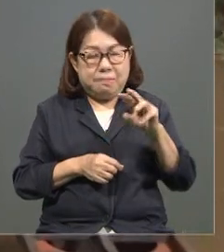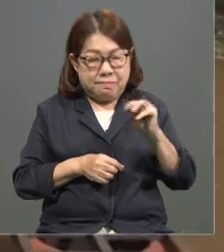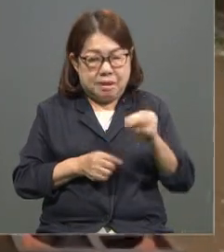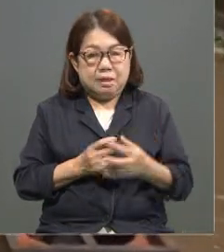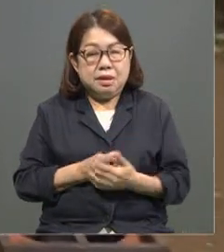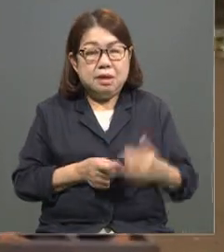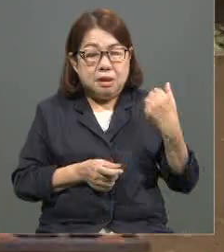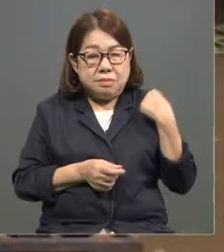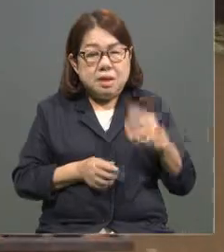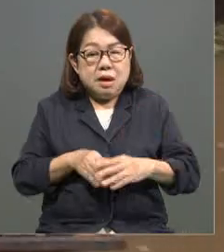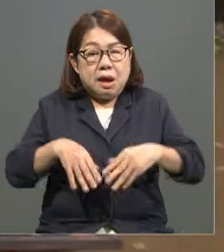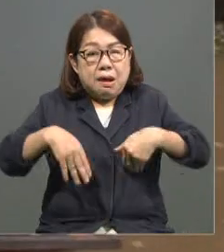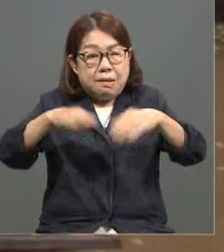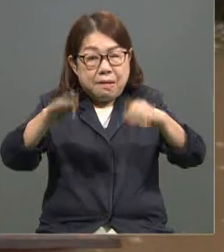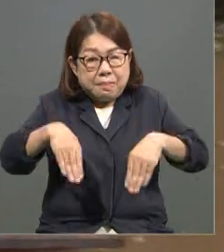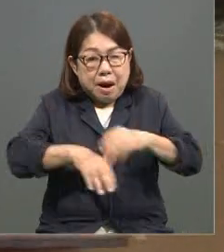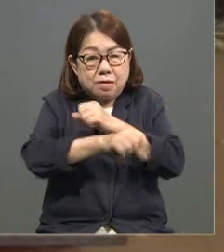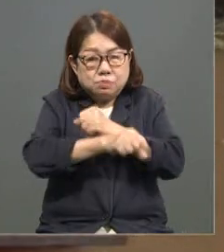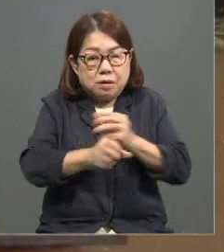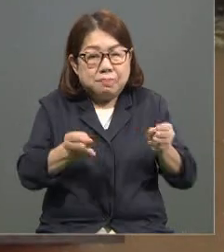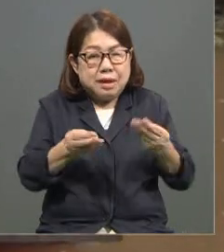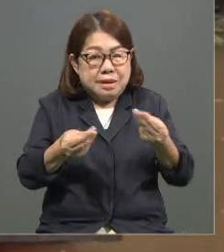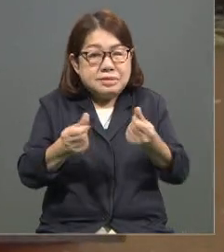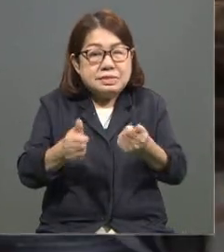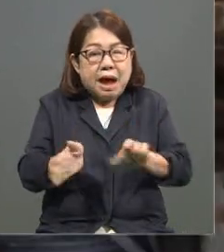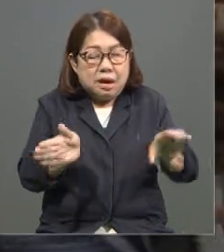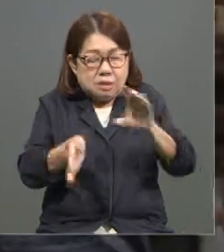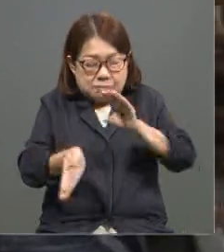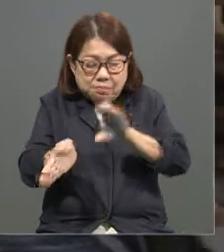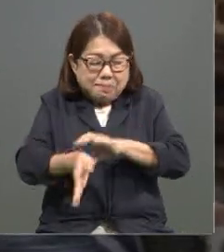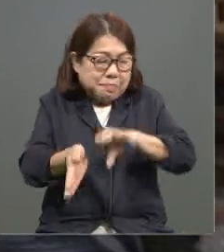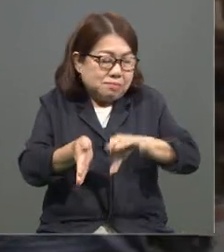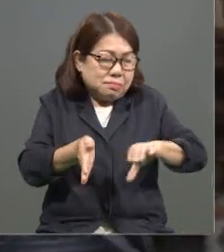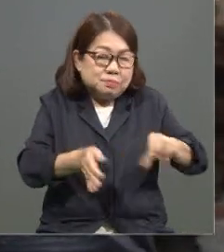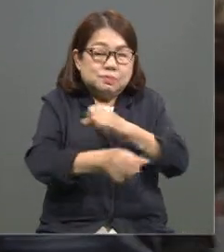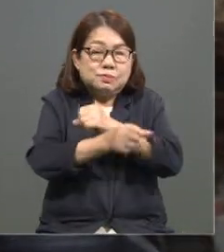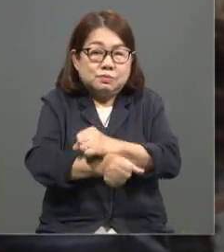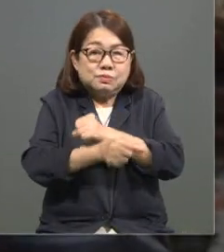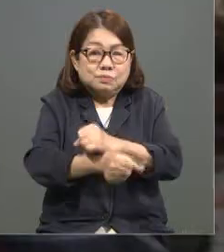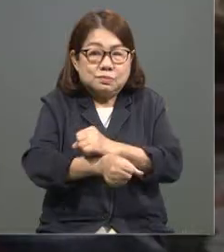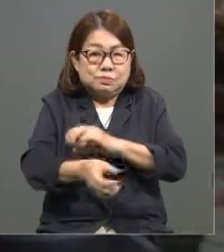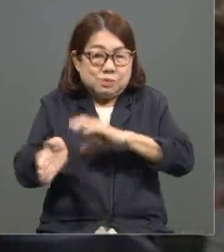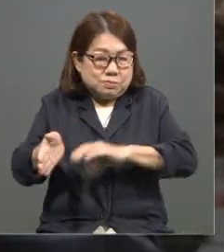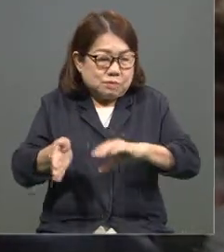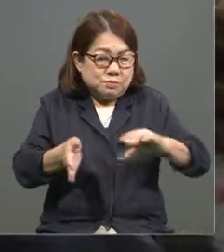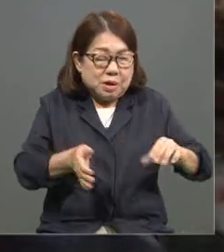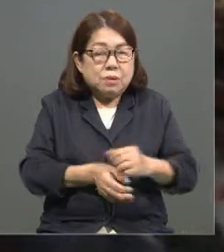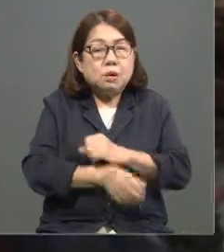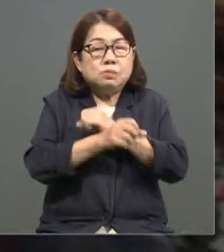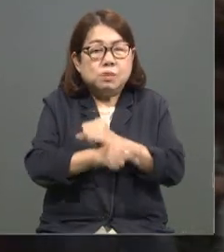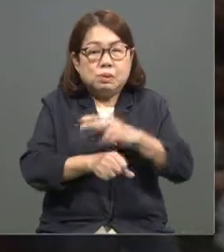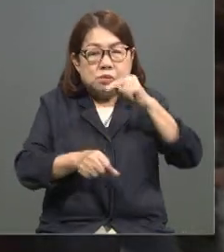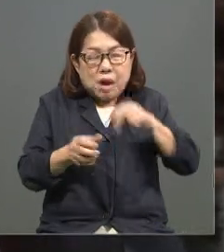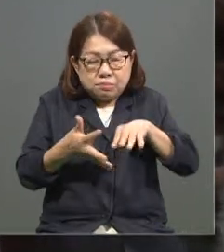นะเขามีการคลุมผ้าใบแล้วก็มีกระสอบทรายเอามาเสริมกว่าพันถุงที่วางเป็นแนวตะเข็บตรงจุดผ้าใบเพื่อไม่ให้น้ำมัน